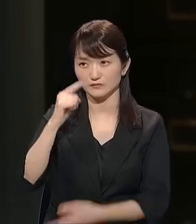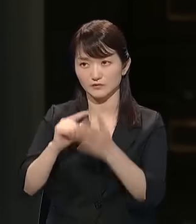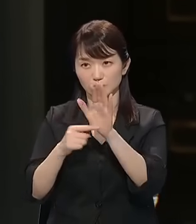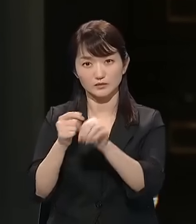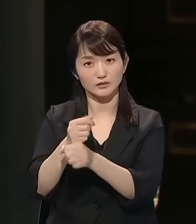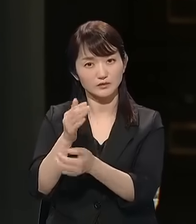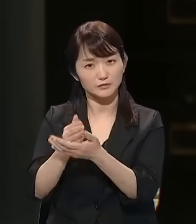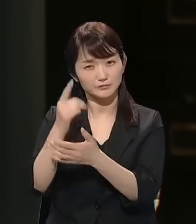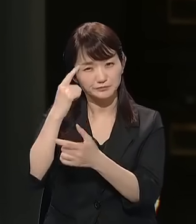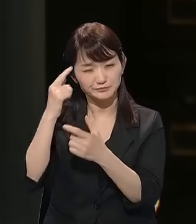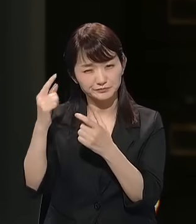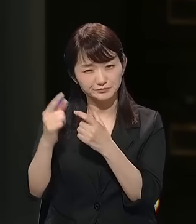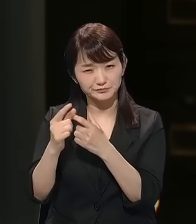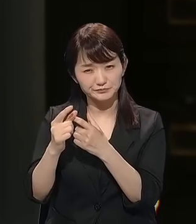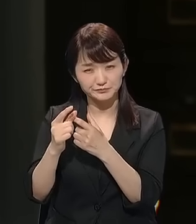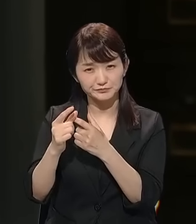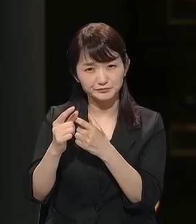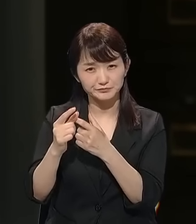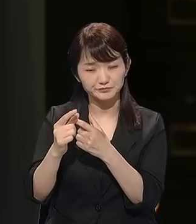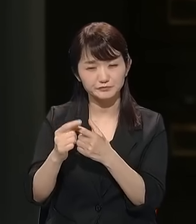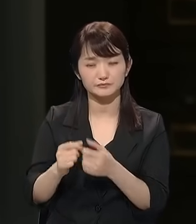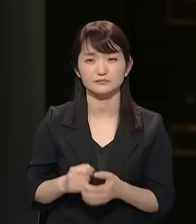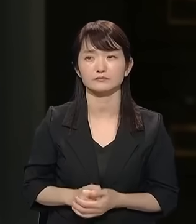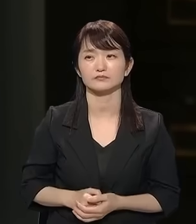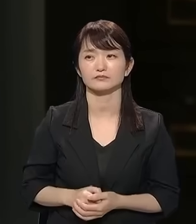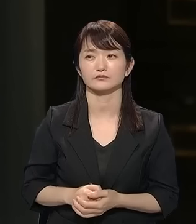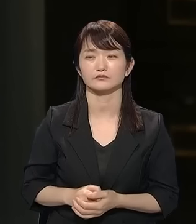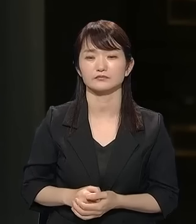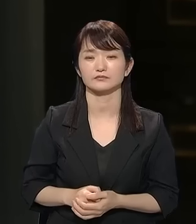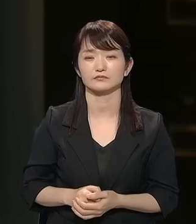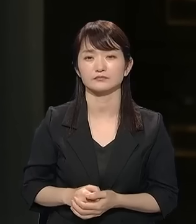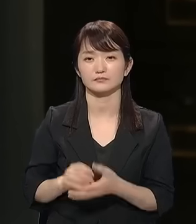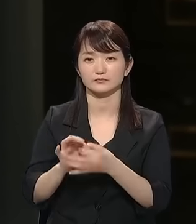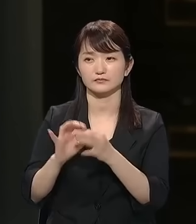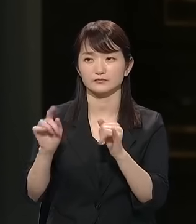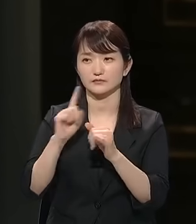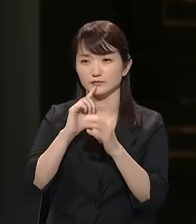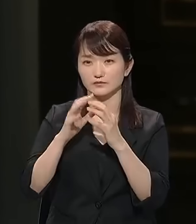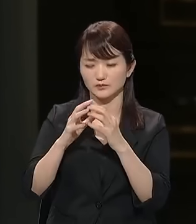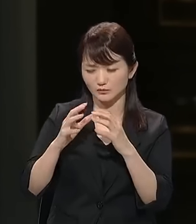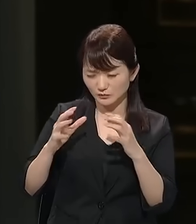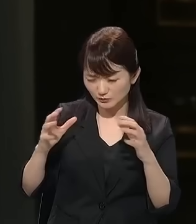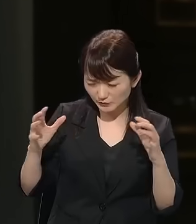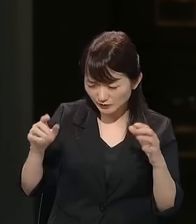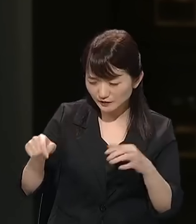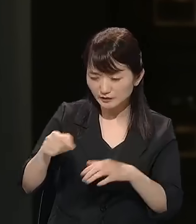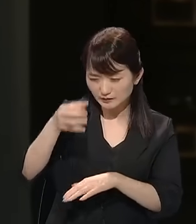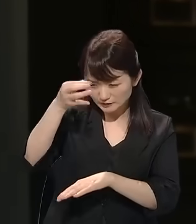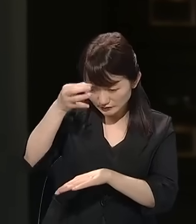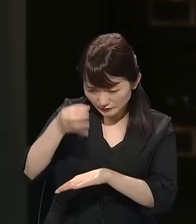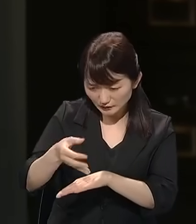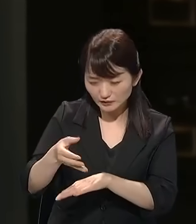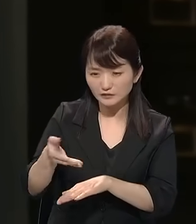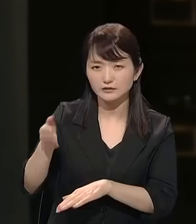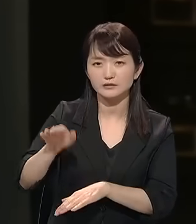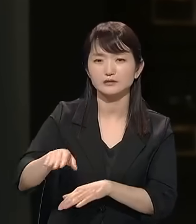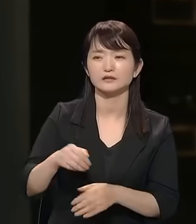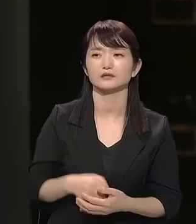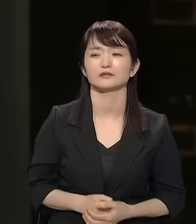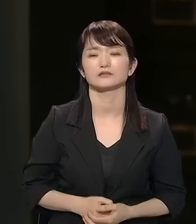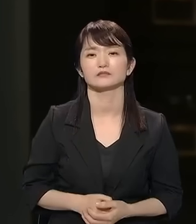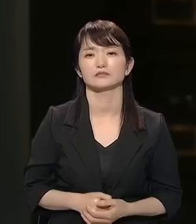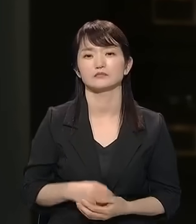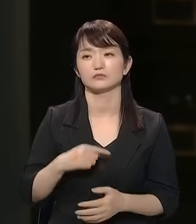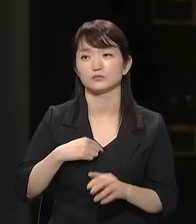말까 좀 고민을 했는데 일단 당사자는 이 논란을 일으킨 데 대해서는 사과를 했지만 이 본인의